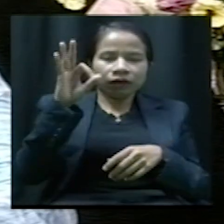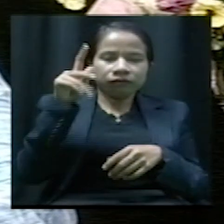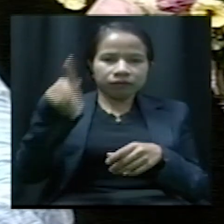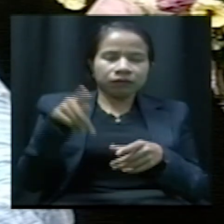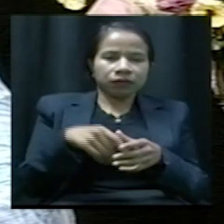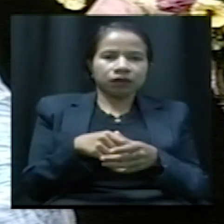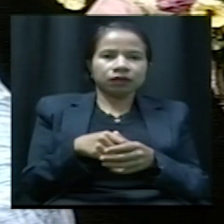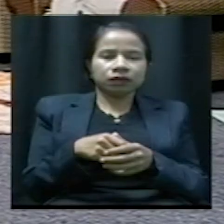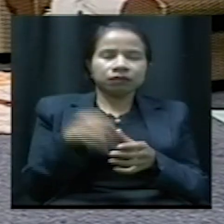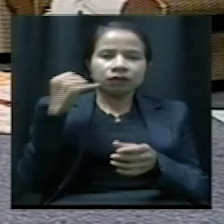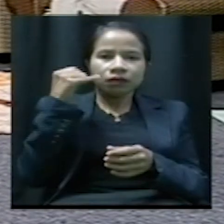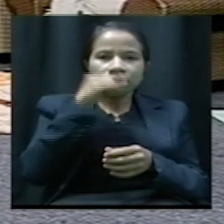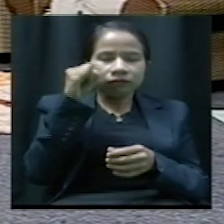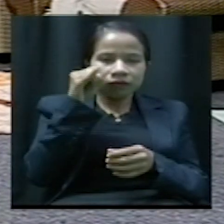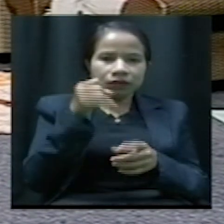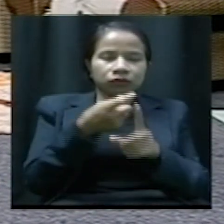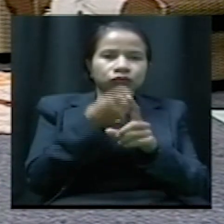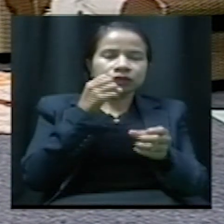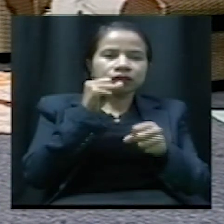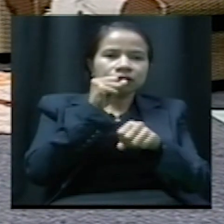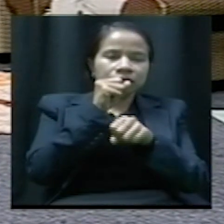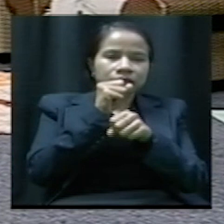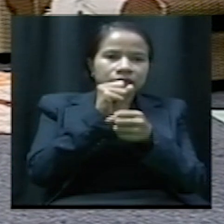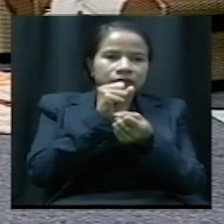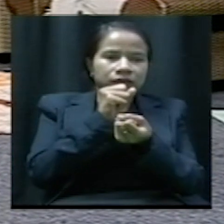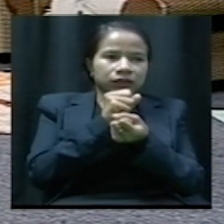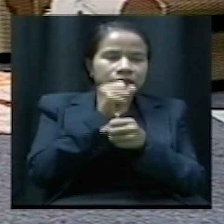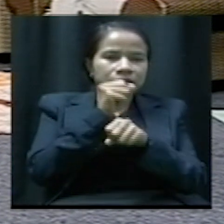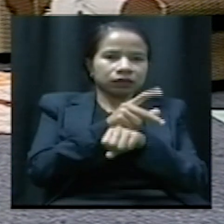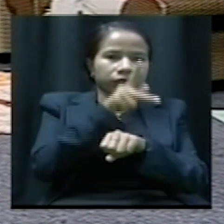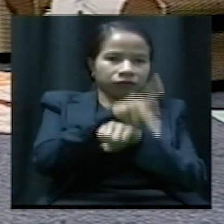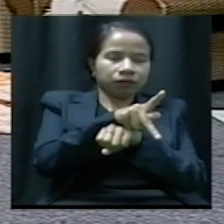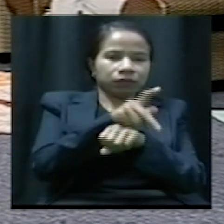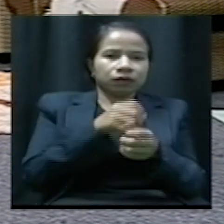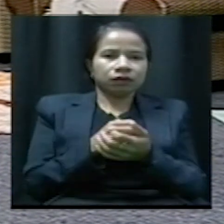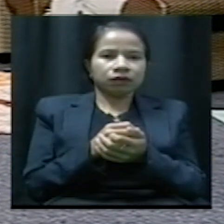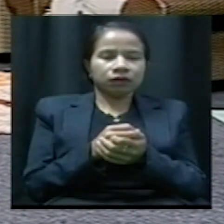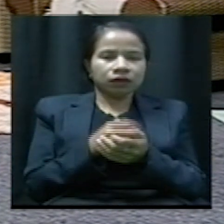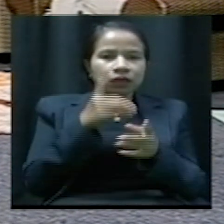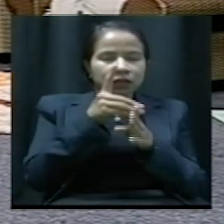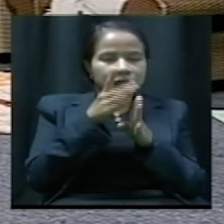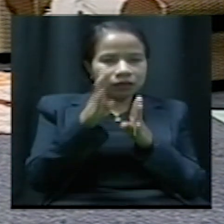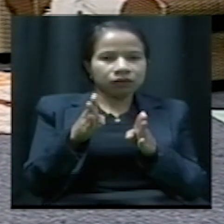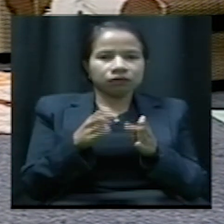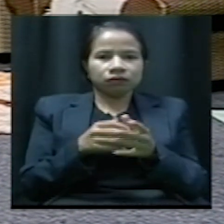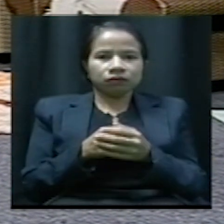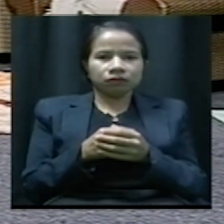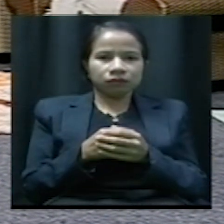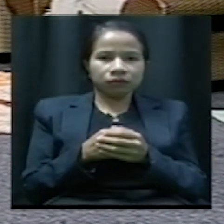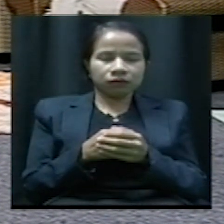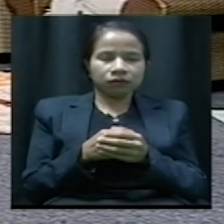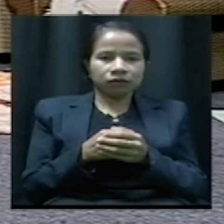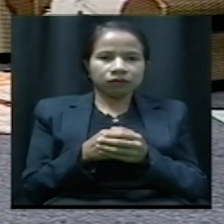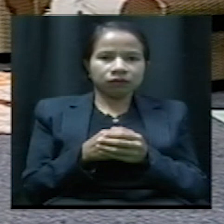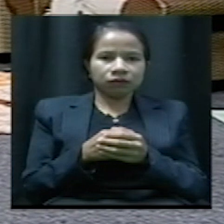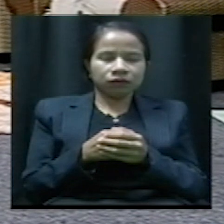ho DG CFOP ami mo solo entrevista Direktur Nasional Formasi Profesional CFOP Direktur Nasional Emprego Interior ami mo